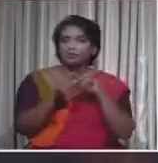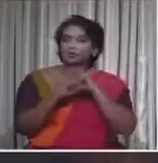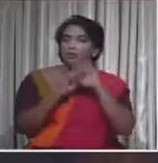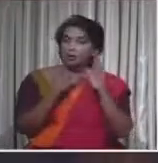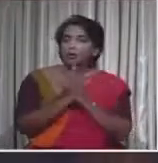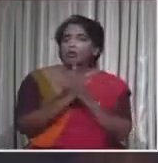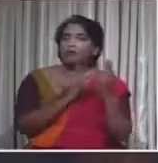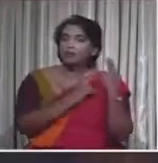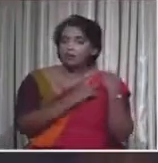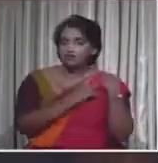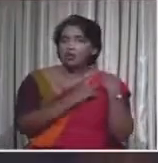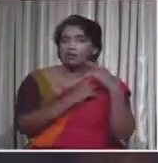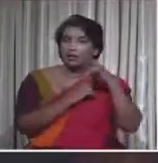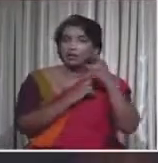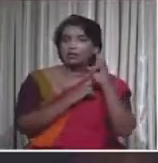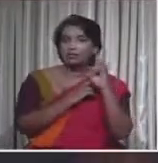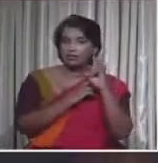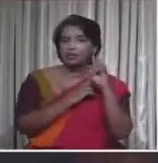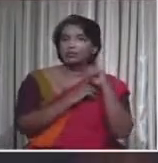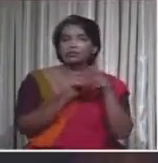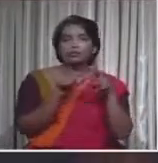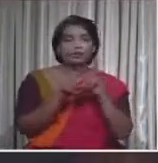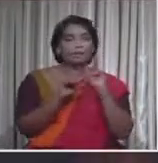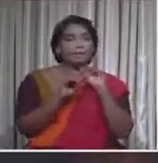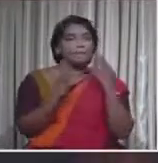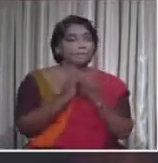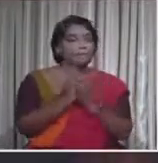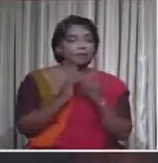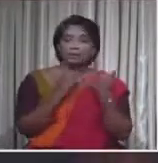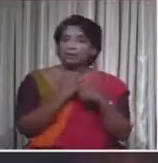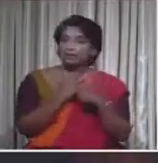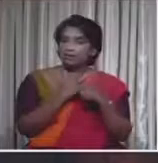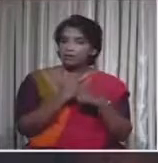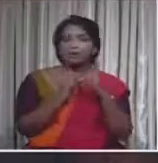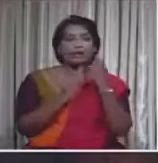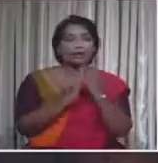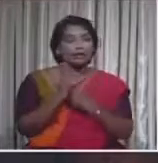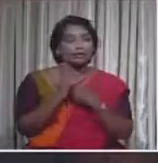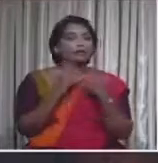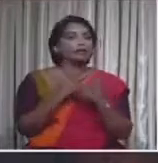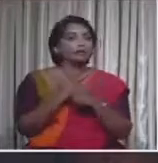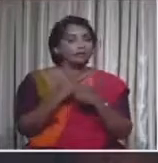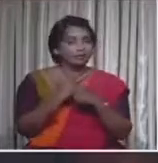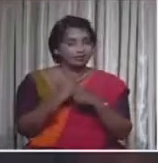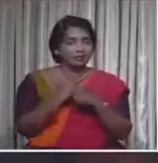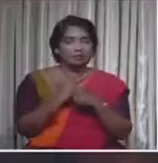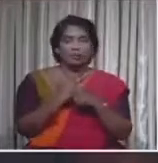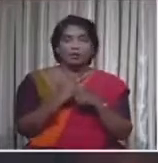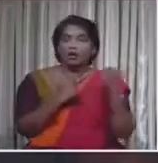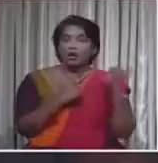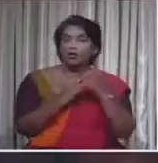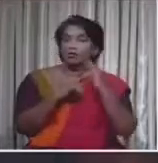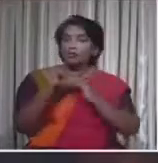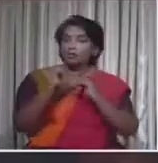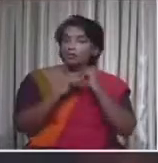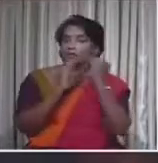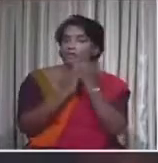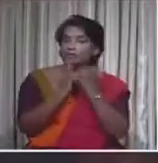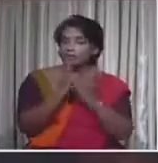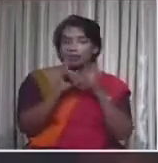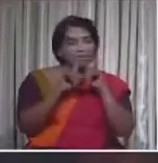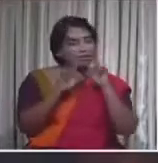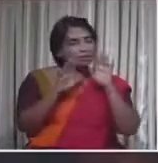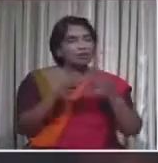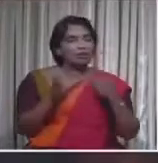දෙනාගේ වගකීම මේ 225 දෙනාගේ. ඒ නිසා ප්‍රතිපත්ති හදන තැන, නීති හදන තැන, අලුත් වැඩපිළිවෙලක් හදන තැනදී